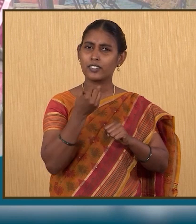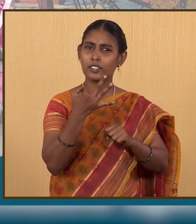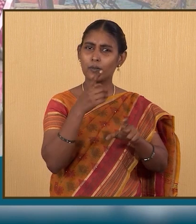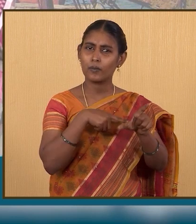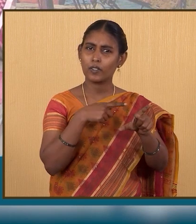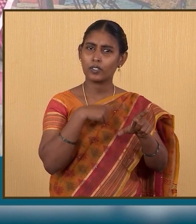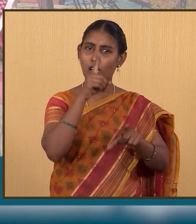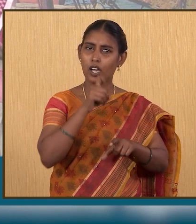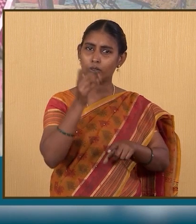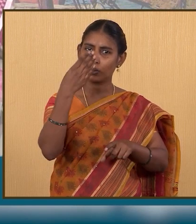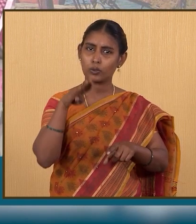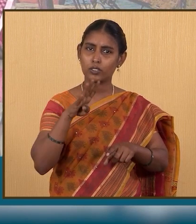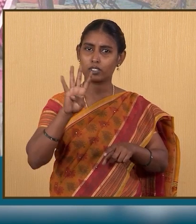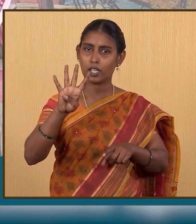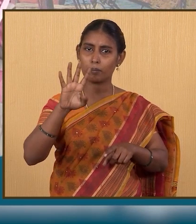நிறுவினாங்க அப்படின்னு பார்த்தோன்னா